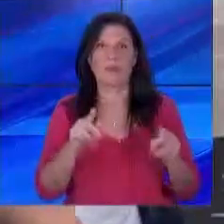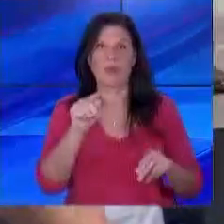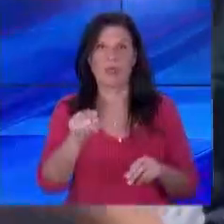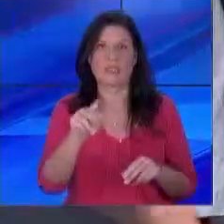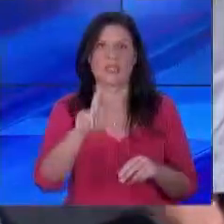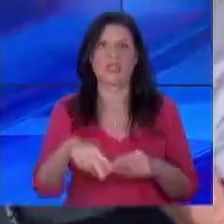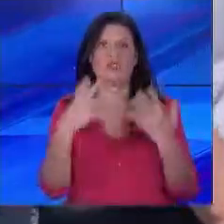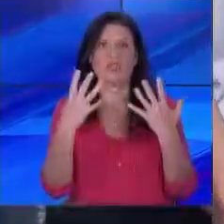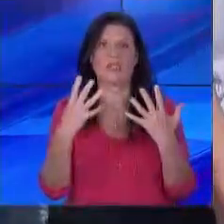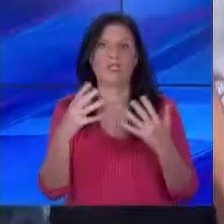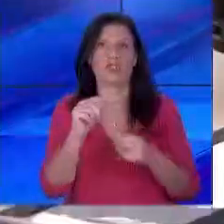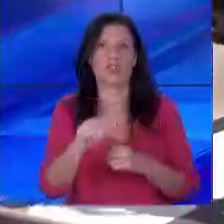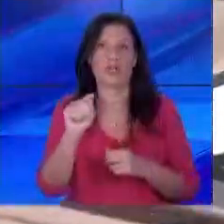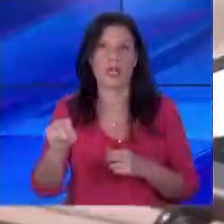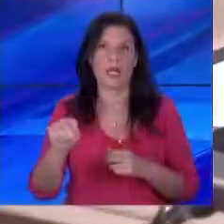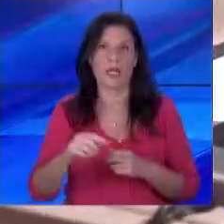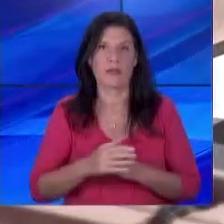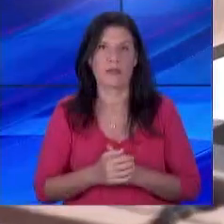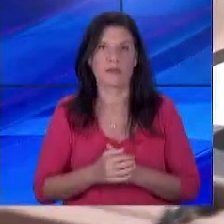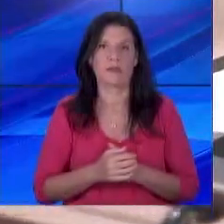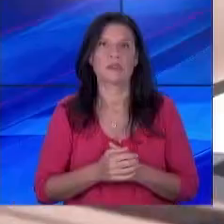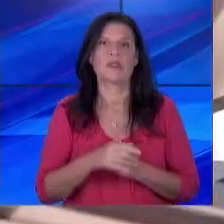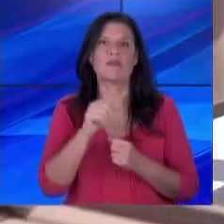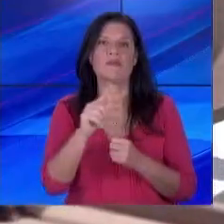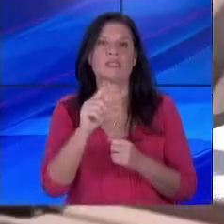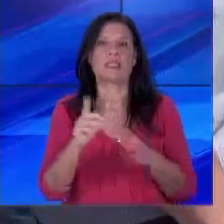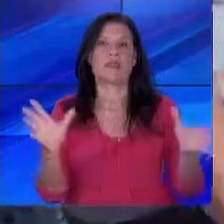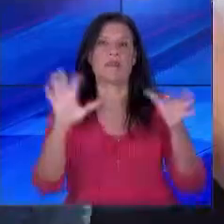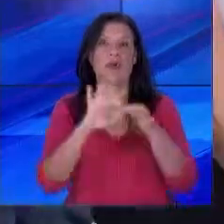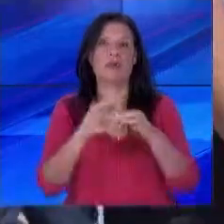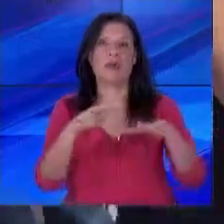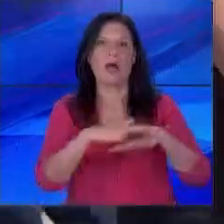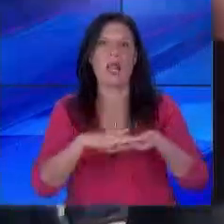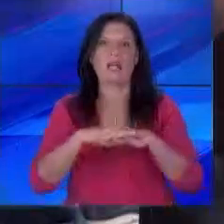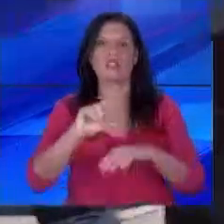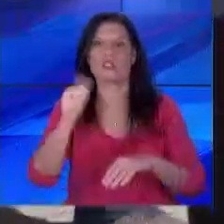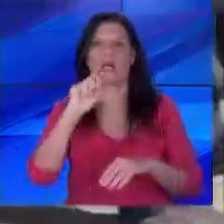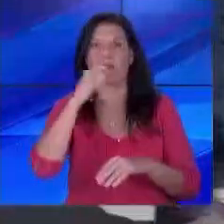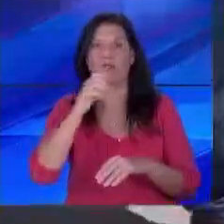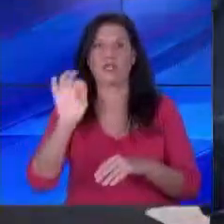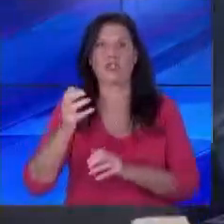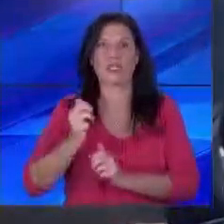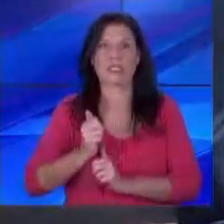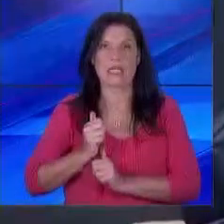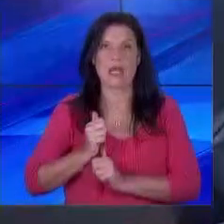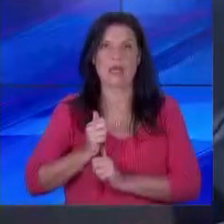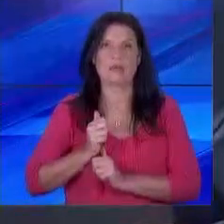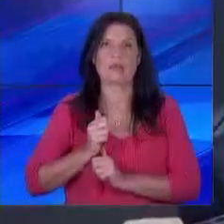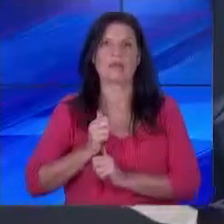תחנות כאלה בגבול הרצועה, מחוברות לרשת הכי מסווגת של צה"ל. גם